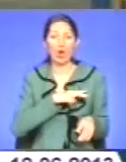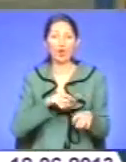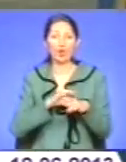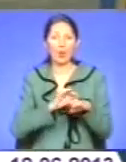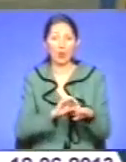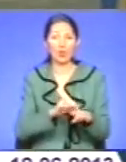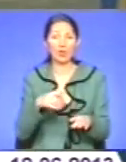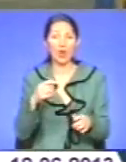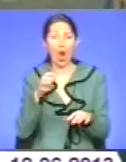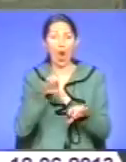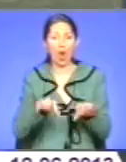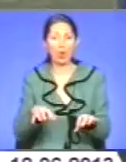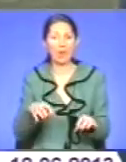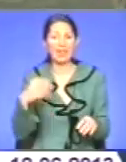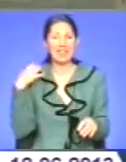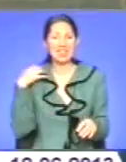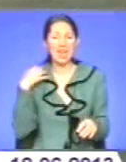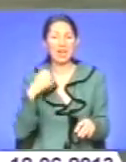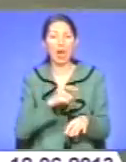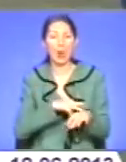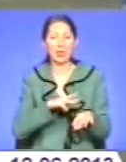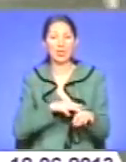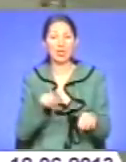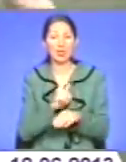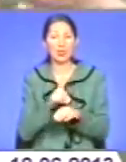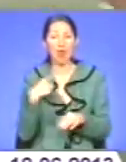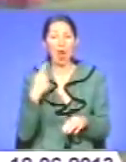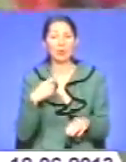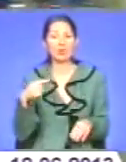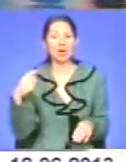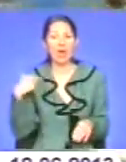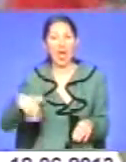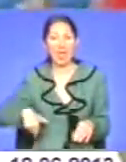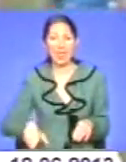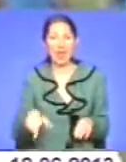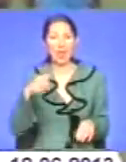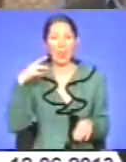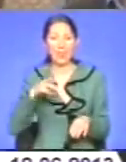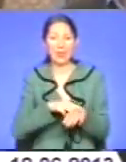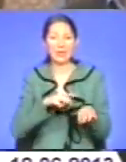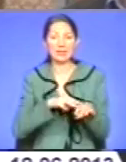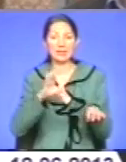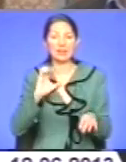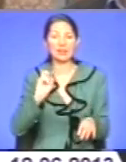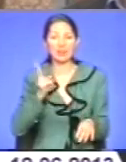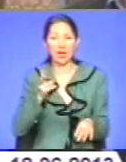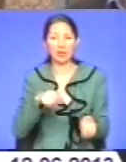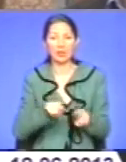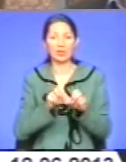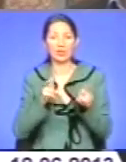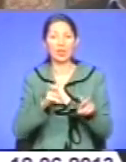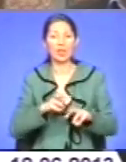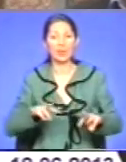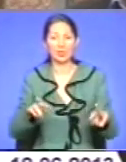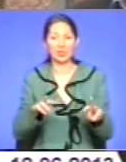«Динамо», начальник МВС України в Тернопільській області, генерал-майор міліції Віктор Сак та члени президії. Ми дійсно показуємо, що колектив